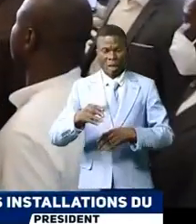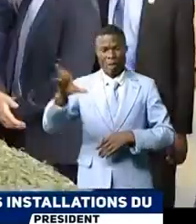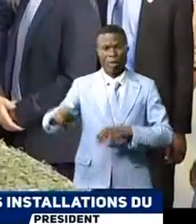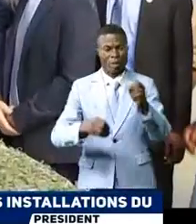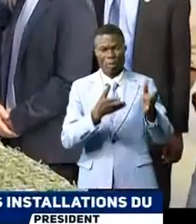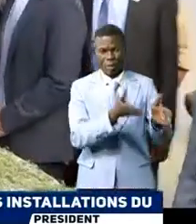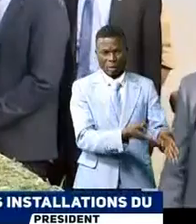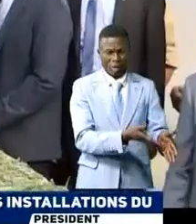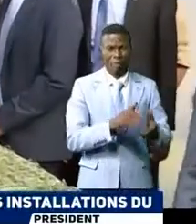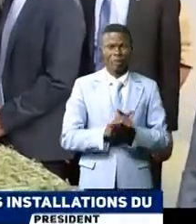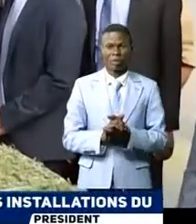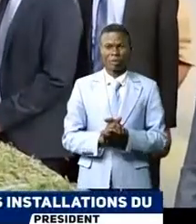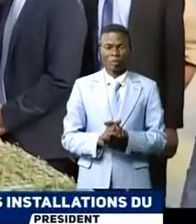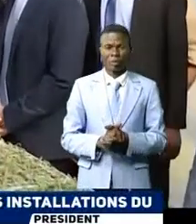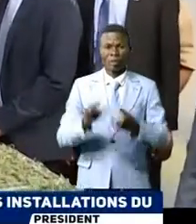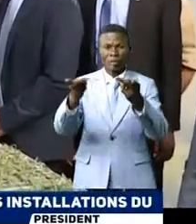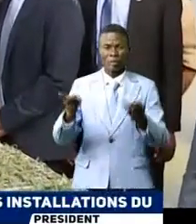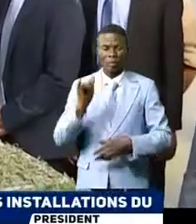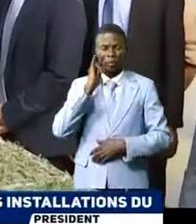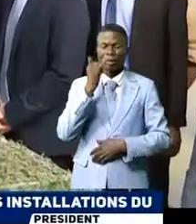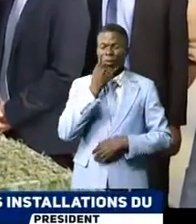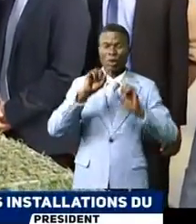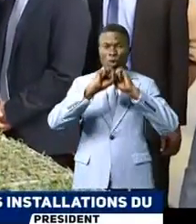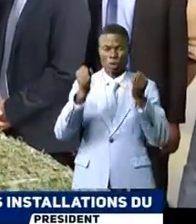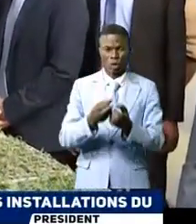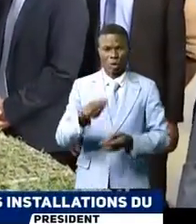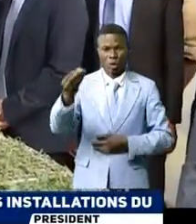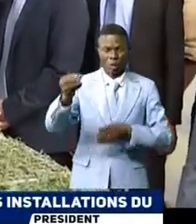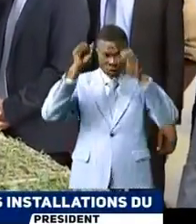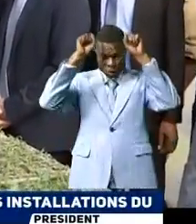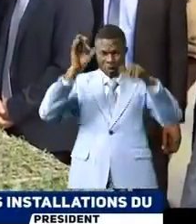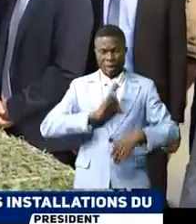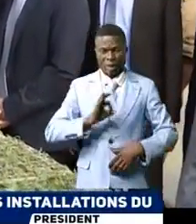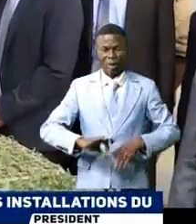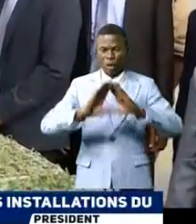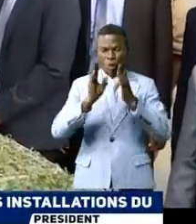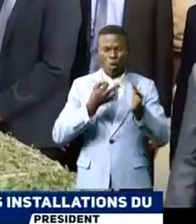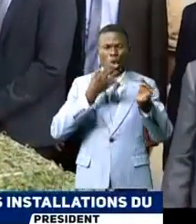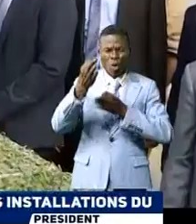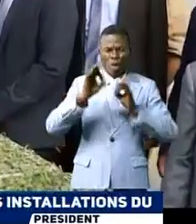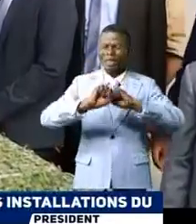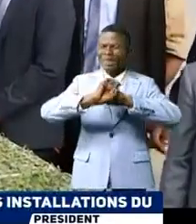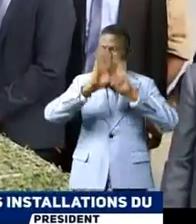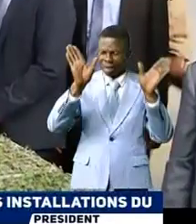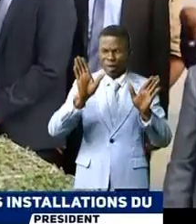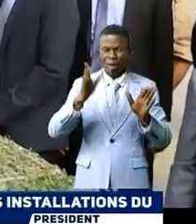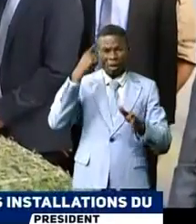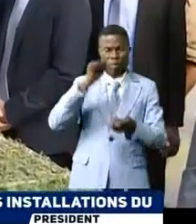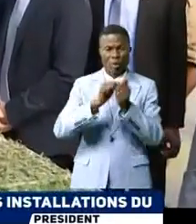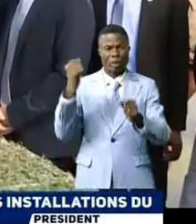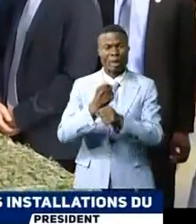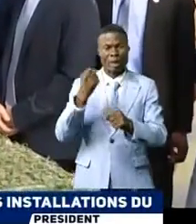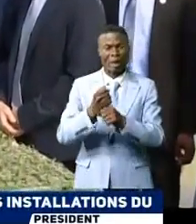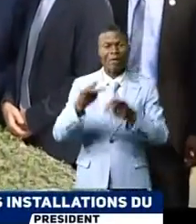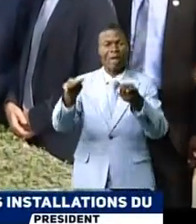récolte. L'expert israélien fournit au président de la République tous les détails possibles liés au fonctionnement